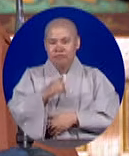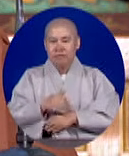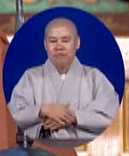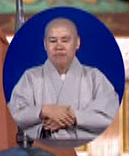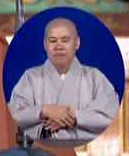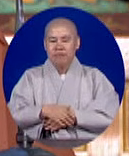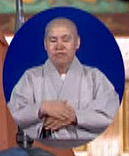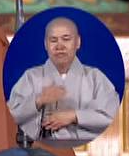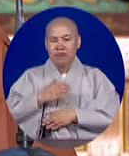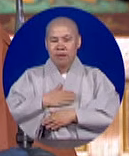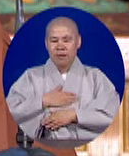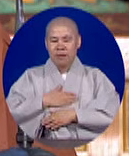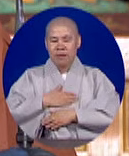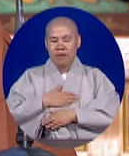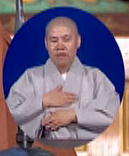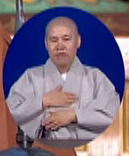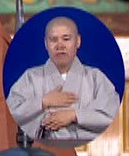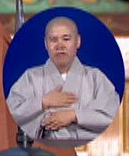그래서 나는